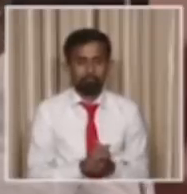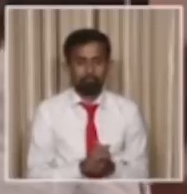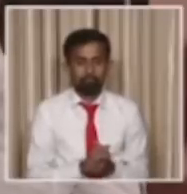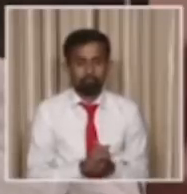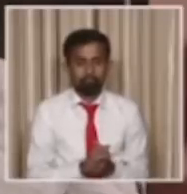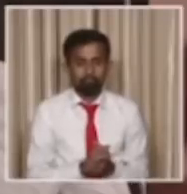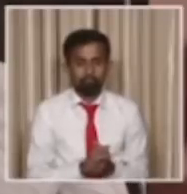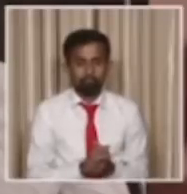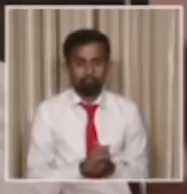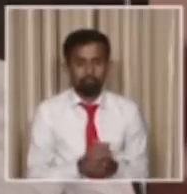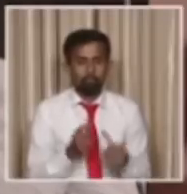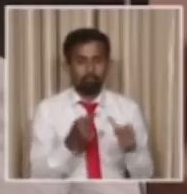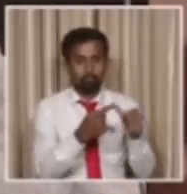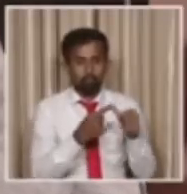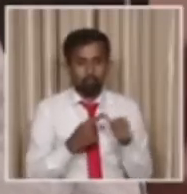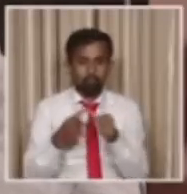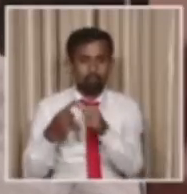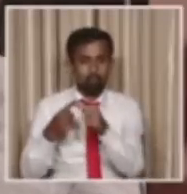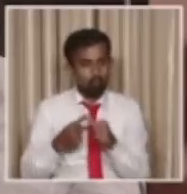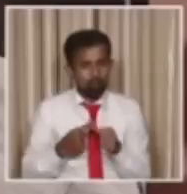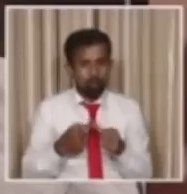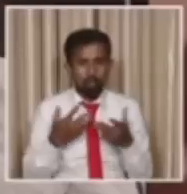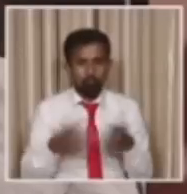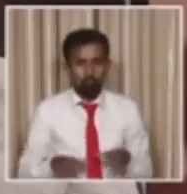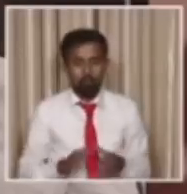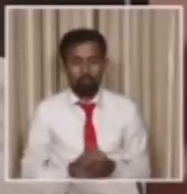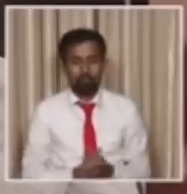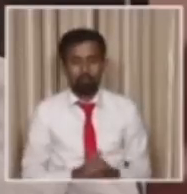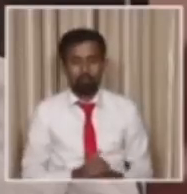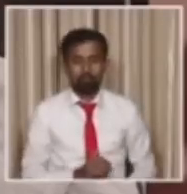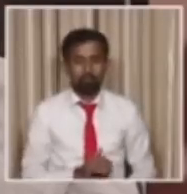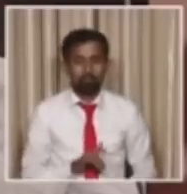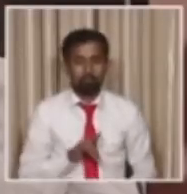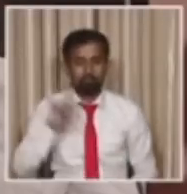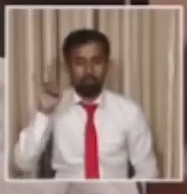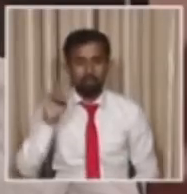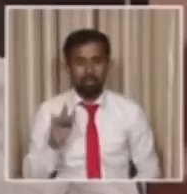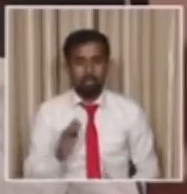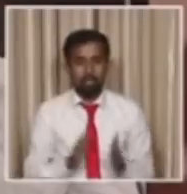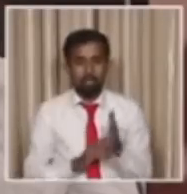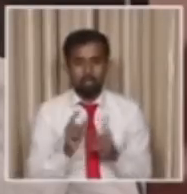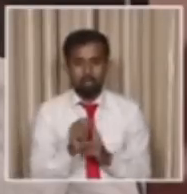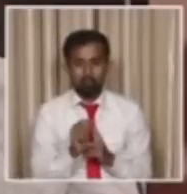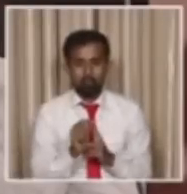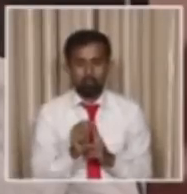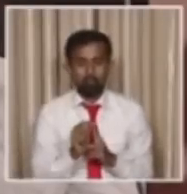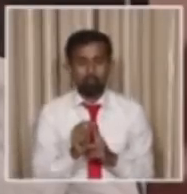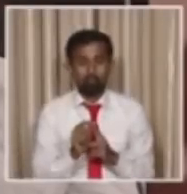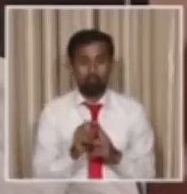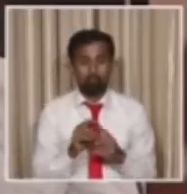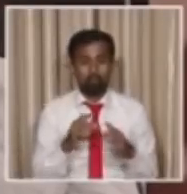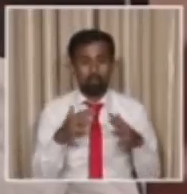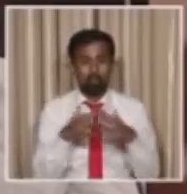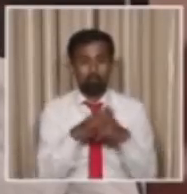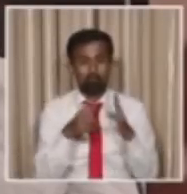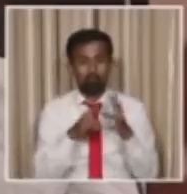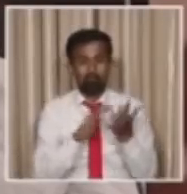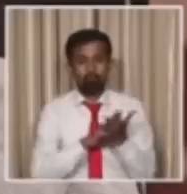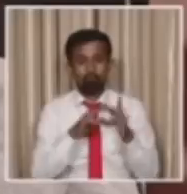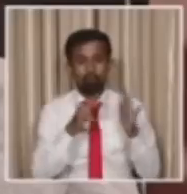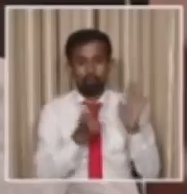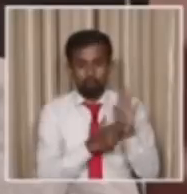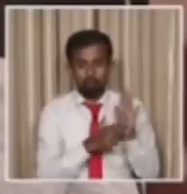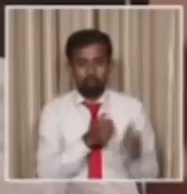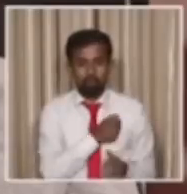මේ උත්තර එවල තියෙනවා. ඒ වගේම විදේශ අමාත්‍යංශය අපේ වොෂින්ටන් නුවර තානාපති කාර්යාලය